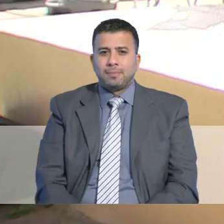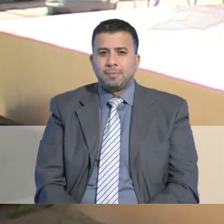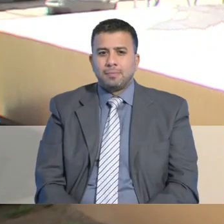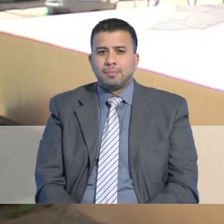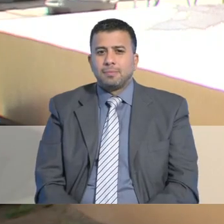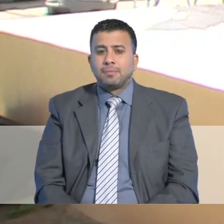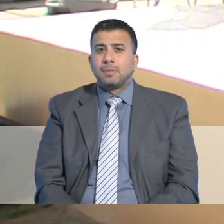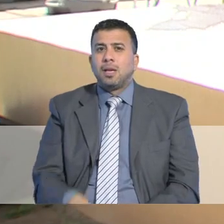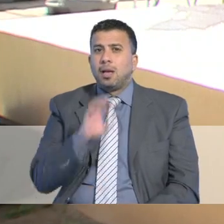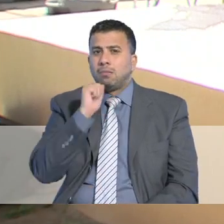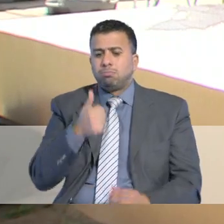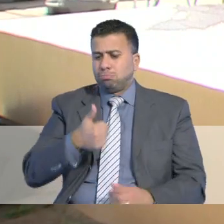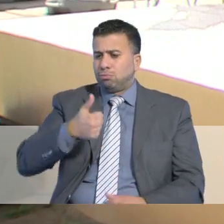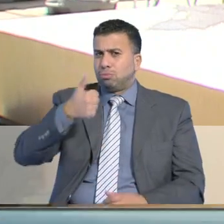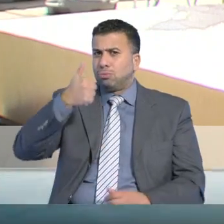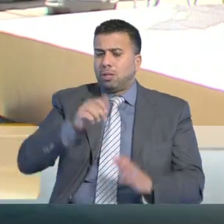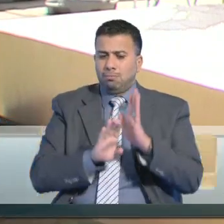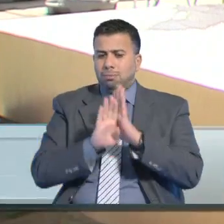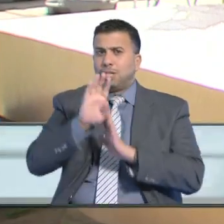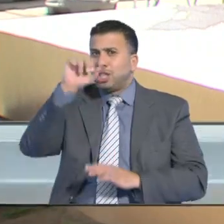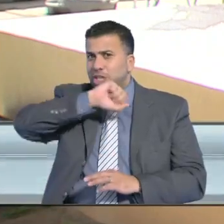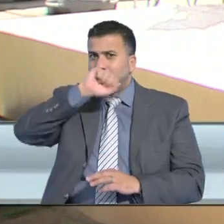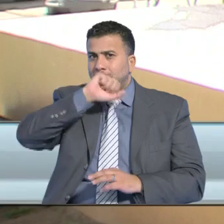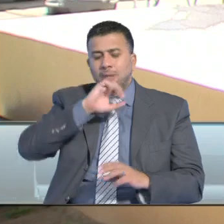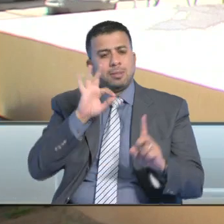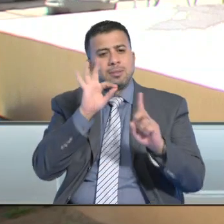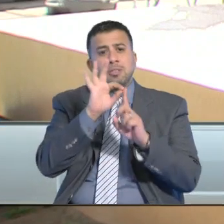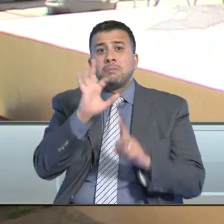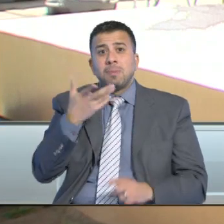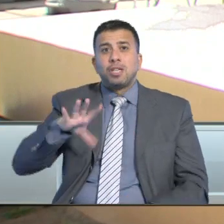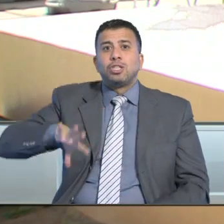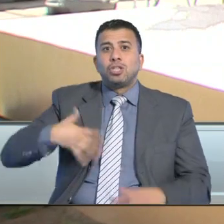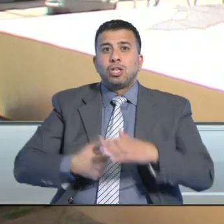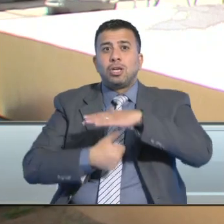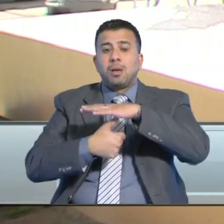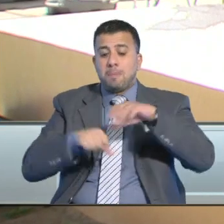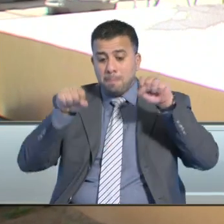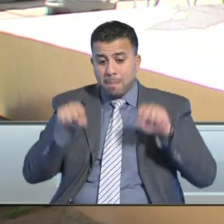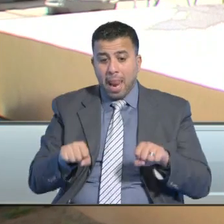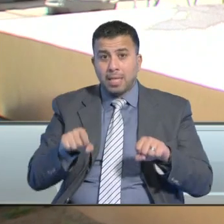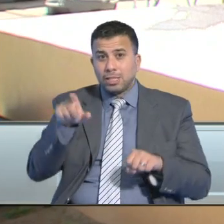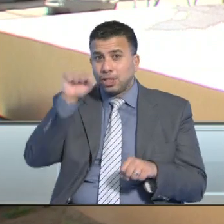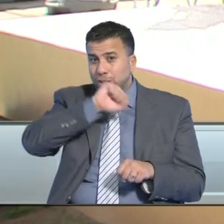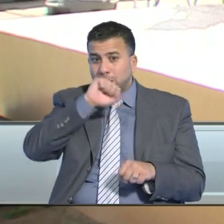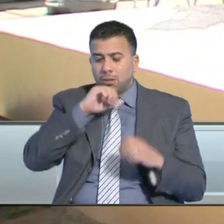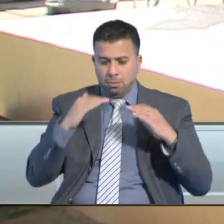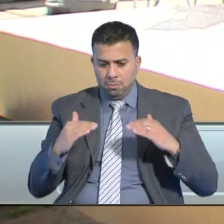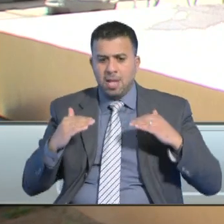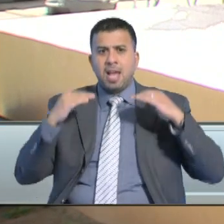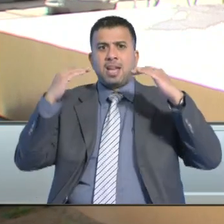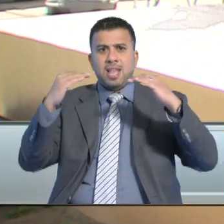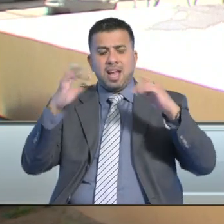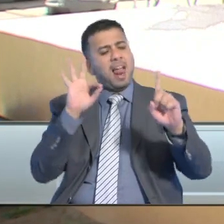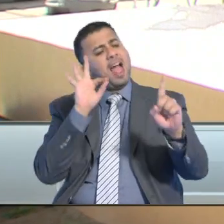نتكلم عن إنجازات إمارة الشارقة، وكانت من أهداف سيدي صاحب السمو في المجلس أن يرتقي